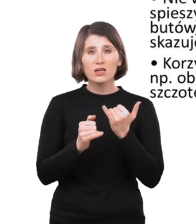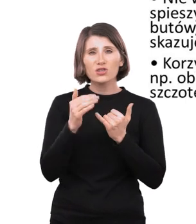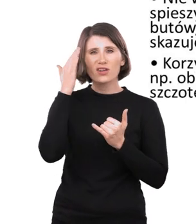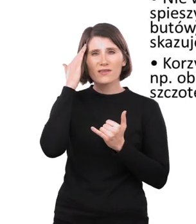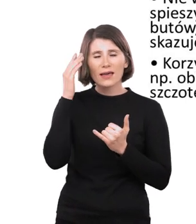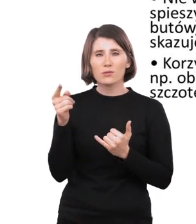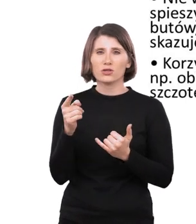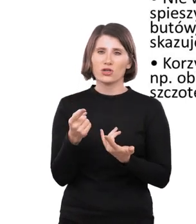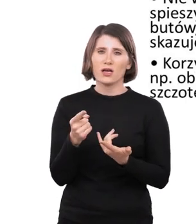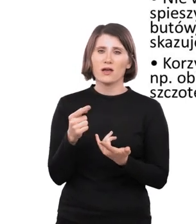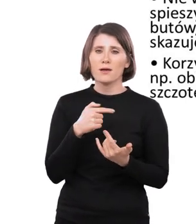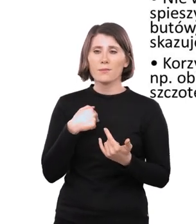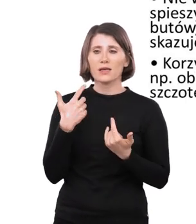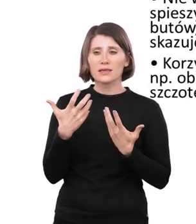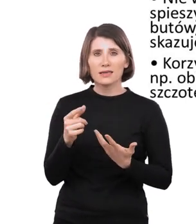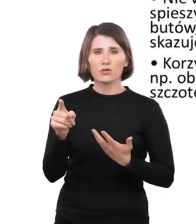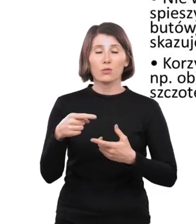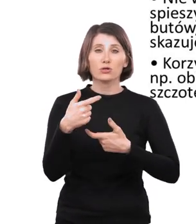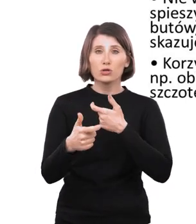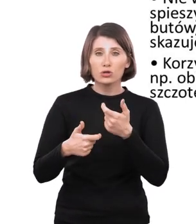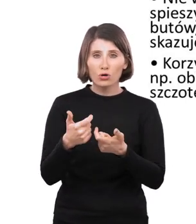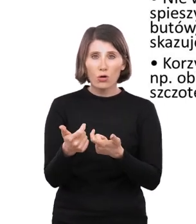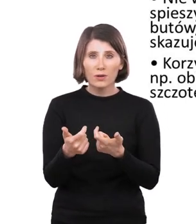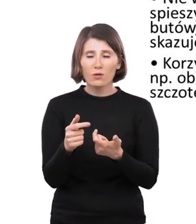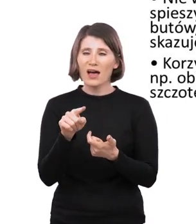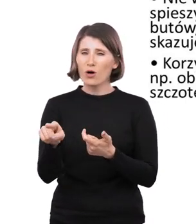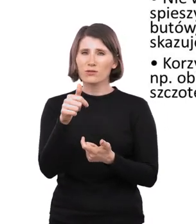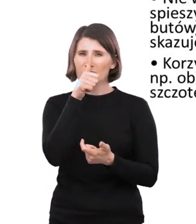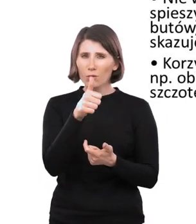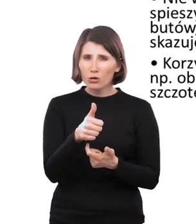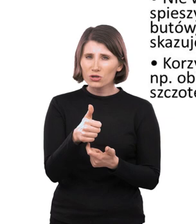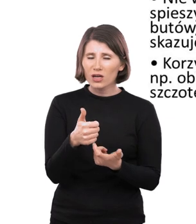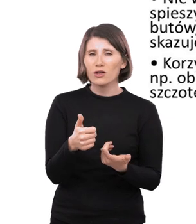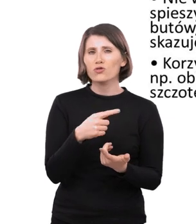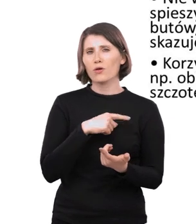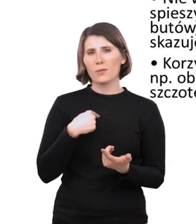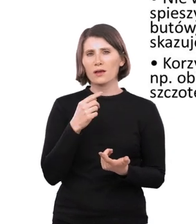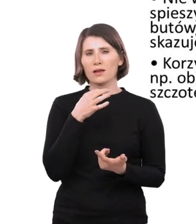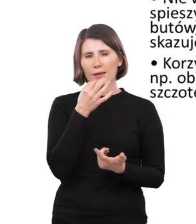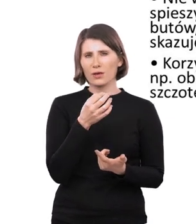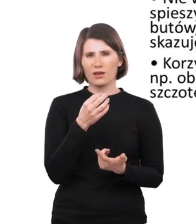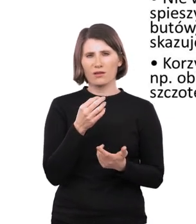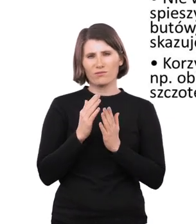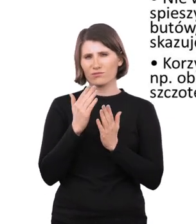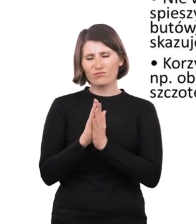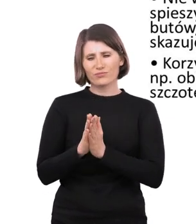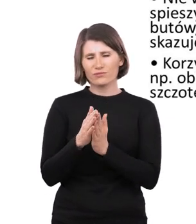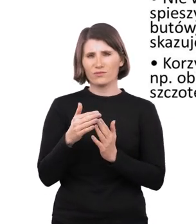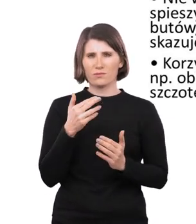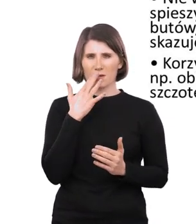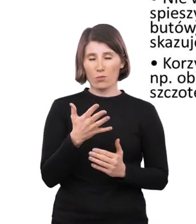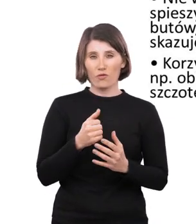wyegzekwować określonego polecenia, to go nie zadajmy. Mówię tutaj o takich sytuacjach, gdzie dziecku zajmuje dużo